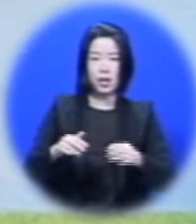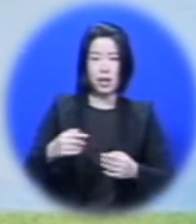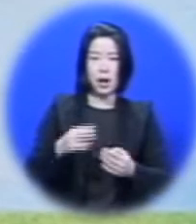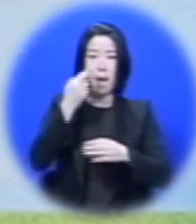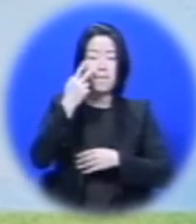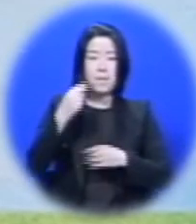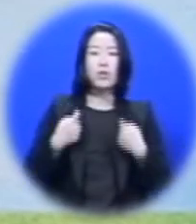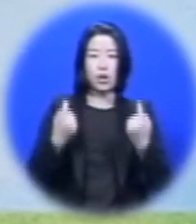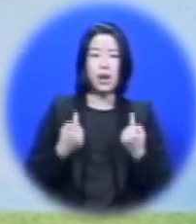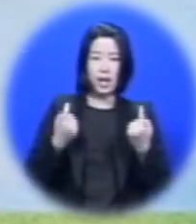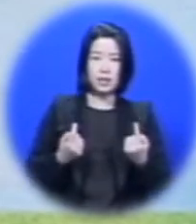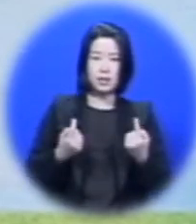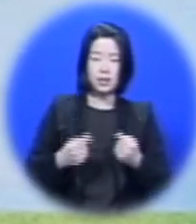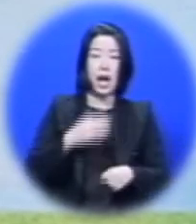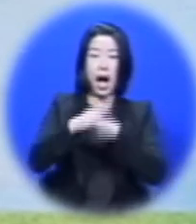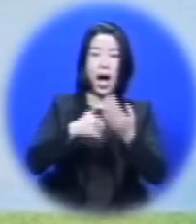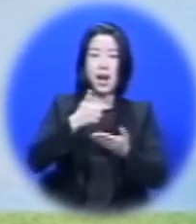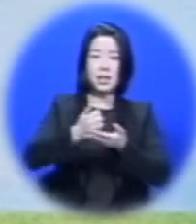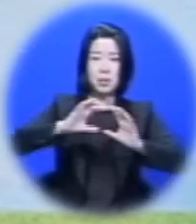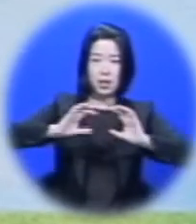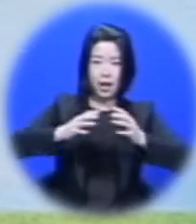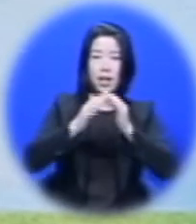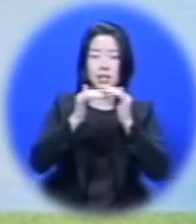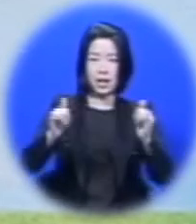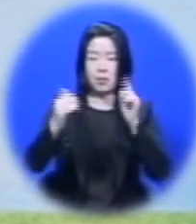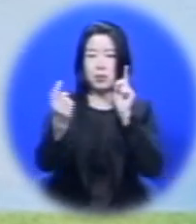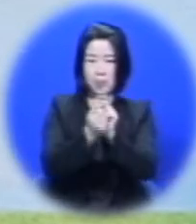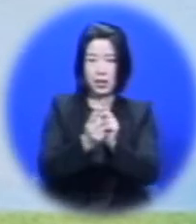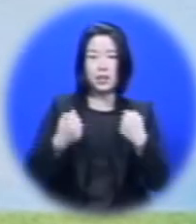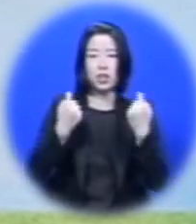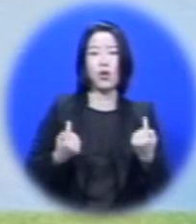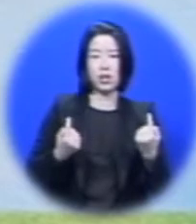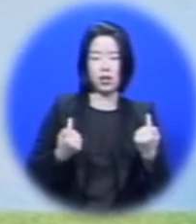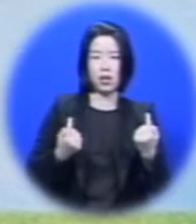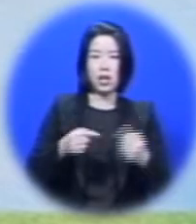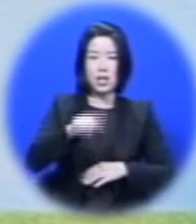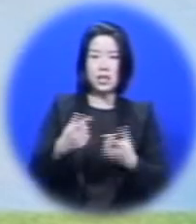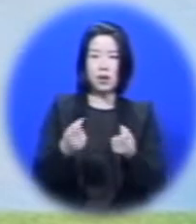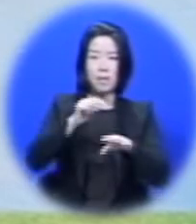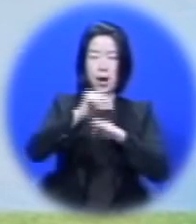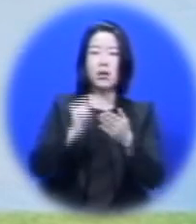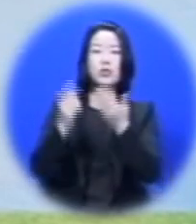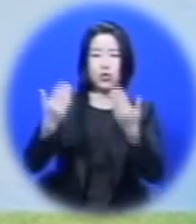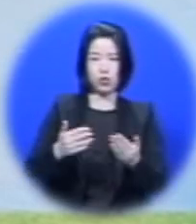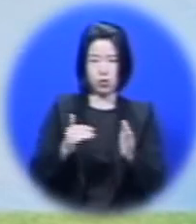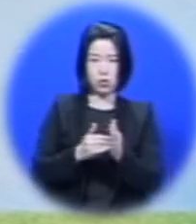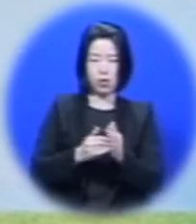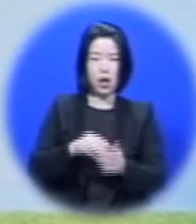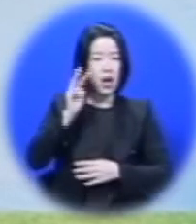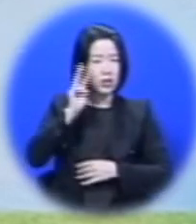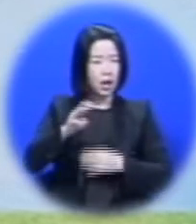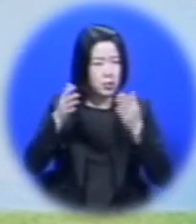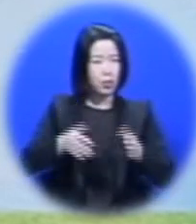미국 여행은 하나님의 나라 사람을 만나는 여행이다. 그런 마음을 주세요. 3일 동안